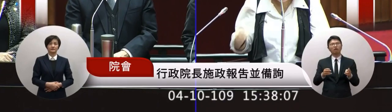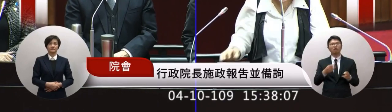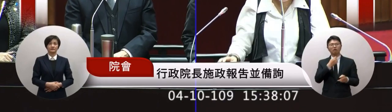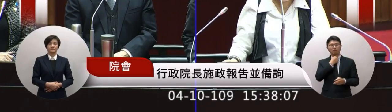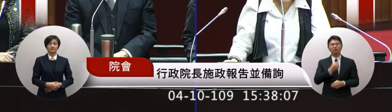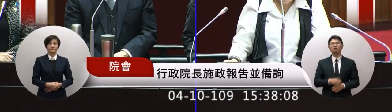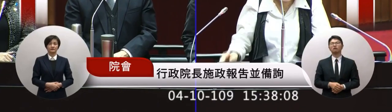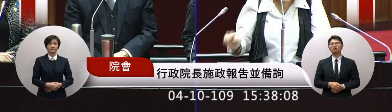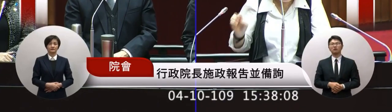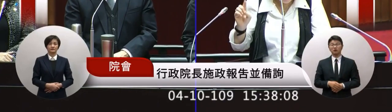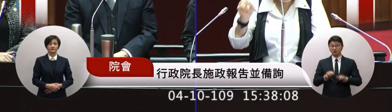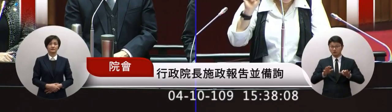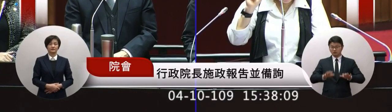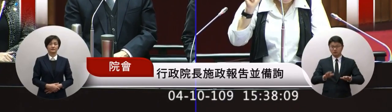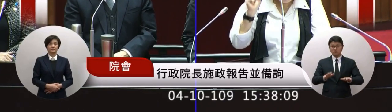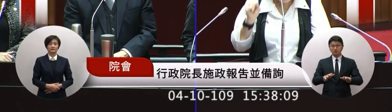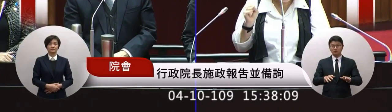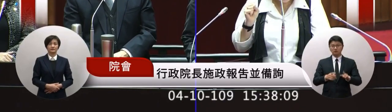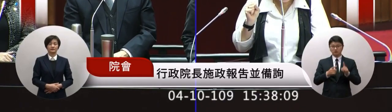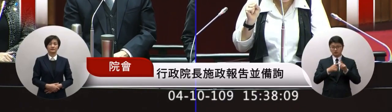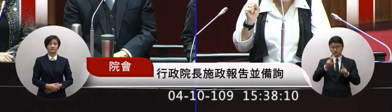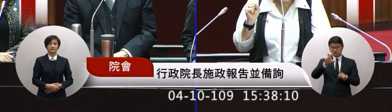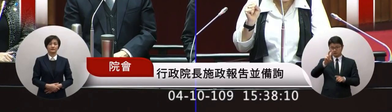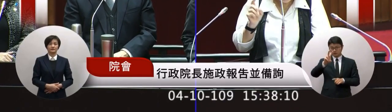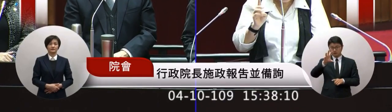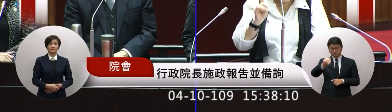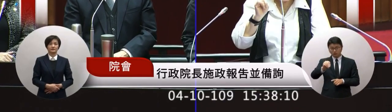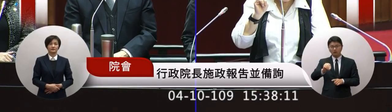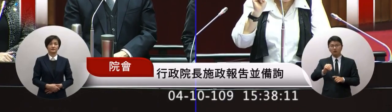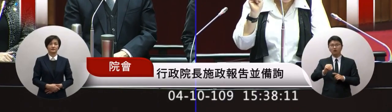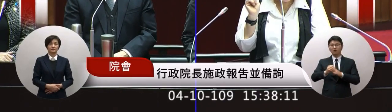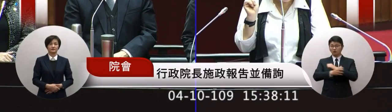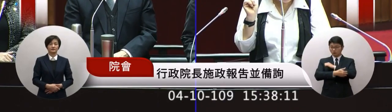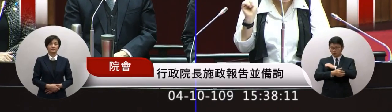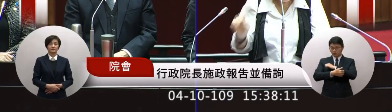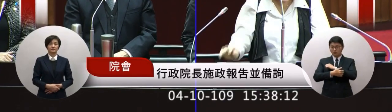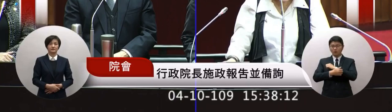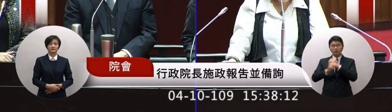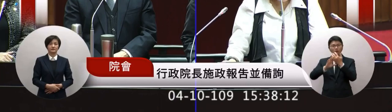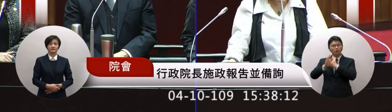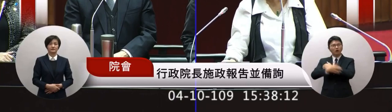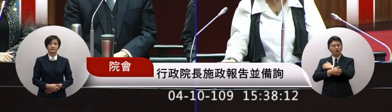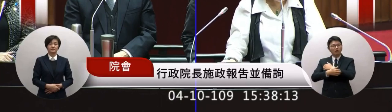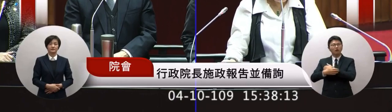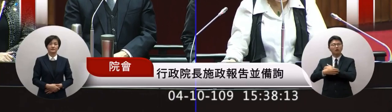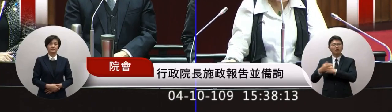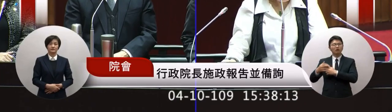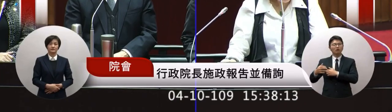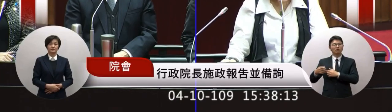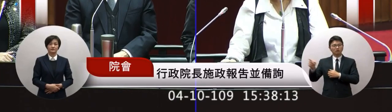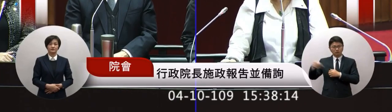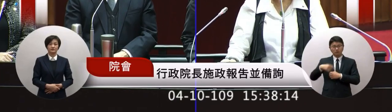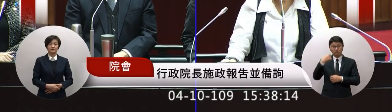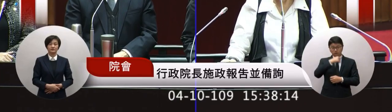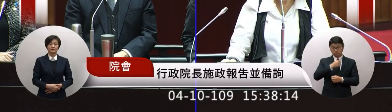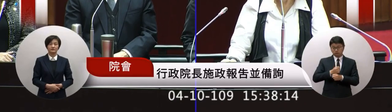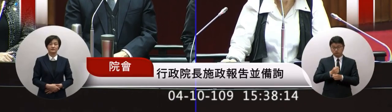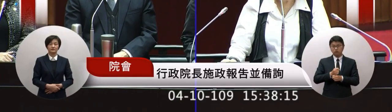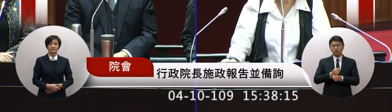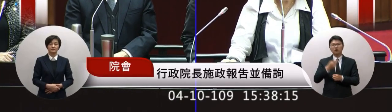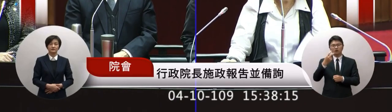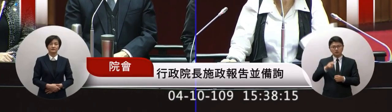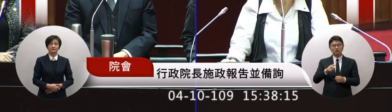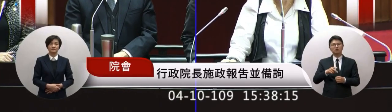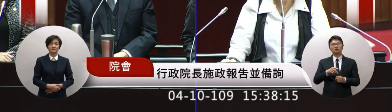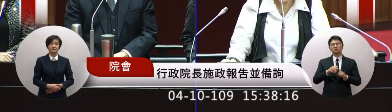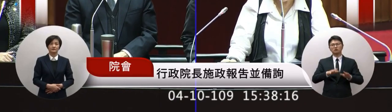有72万名合法引进的移工，但是从失联移工这个人数居高不下，这样看